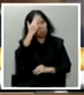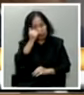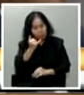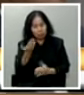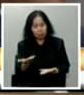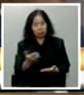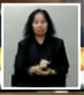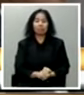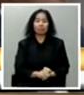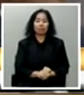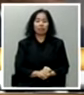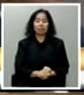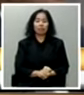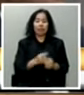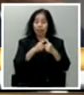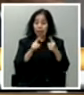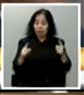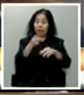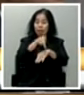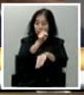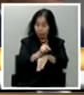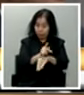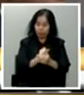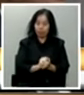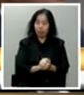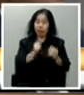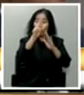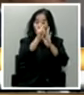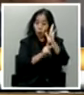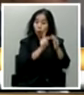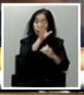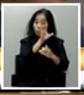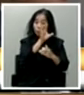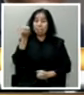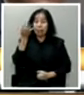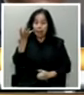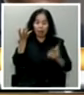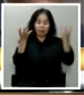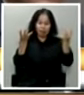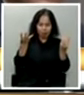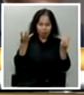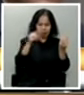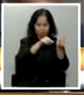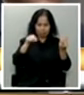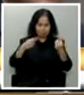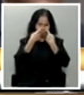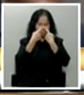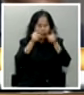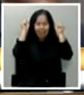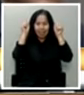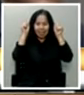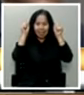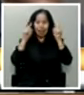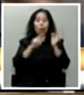ำคัญท่านประธานครับการใช้ข้อบังคับข้อที่85เนี่ยข้อแตกต่างกันอย่างชัดเจน